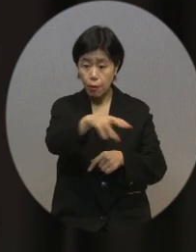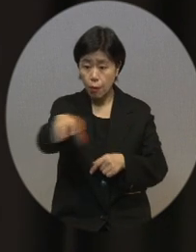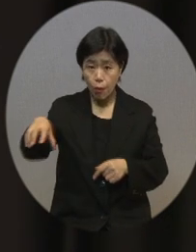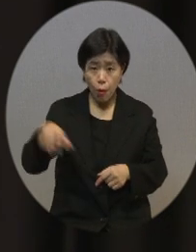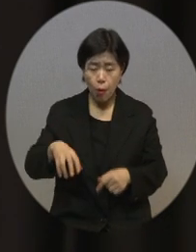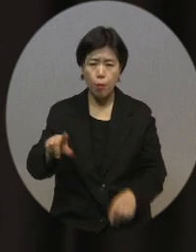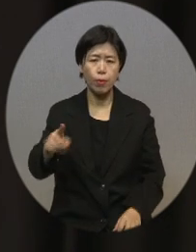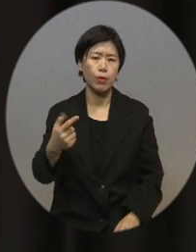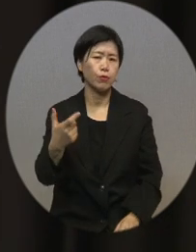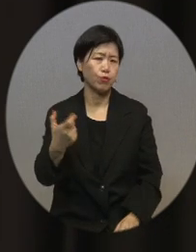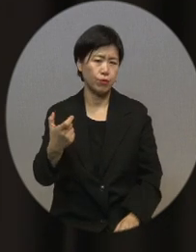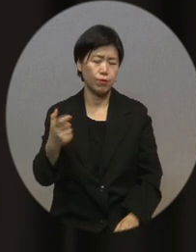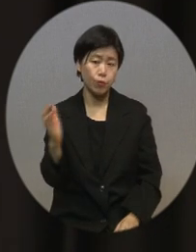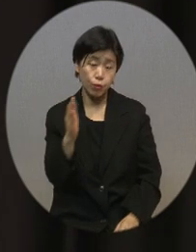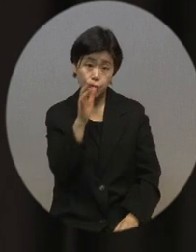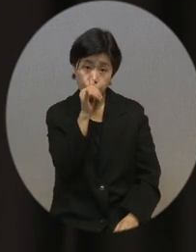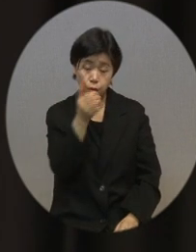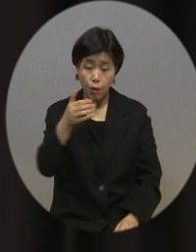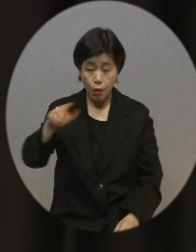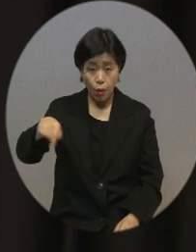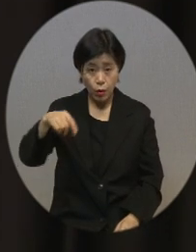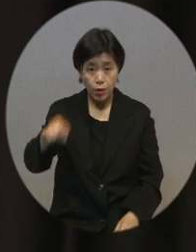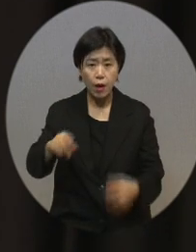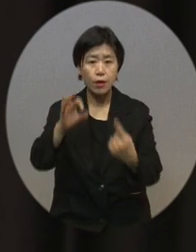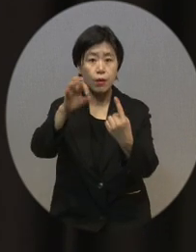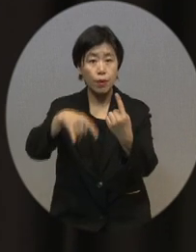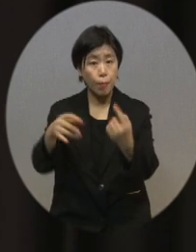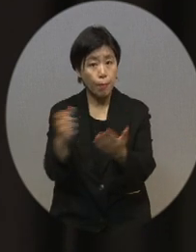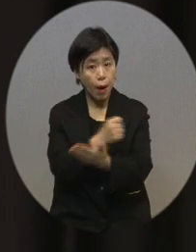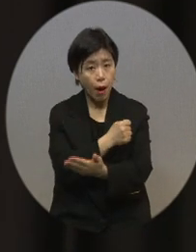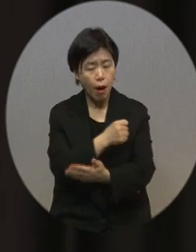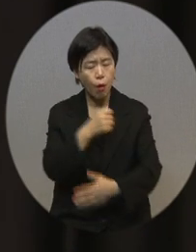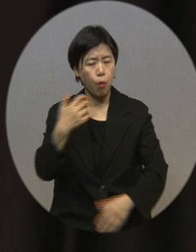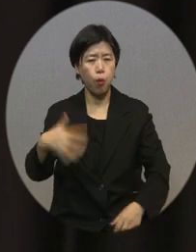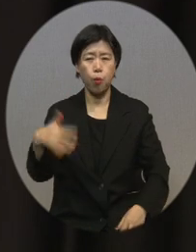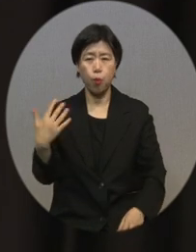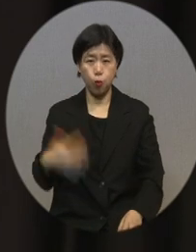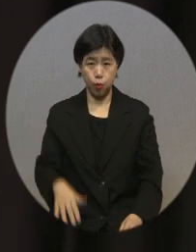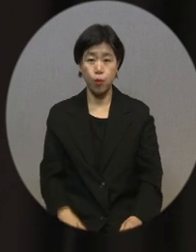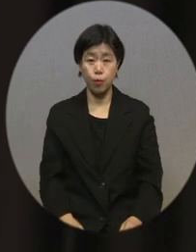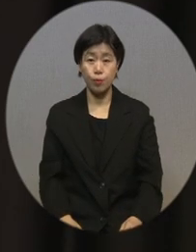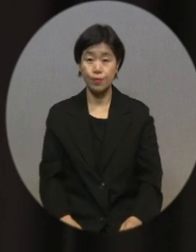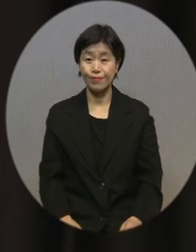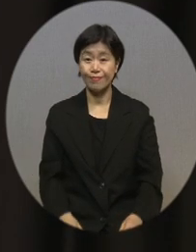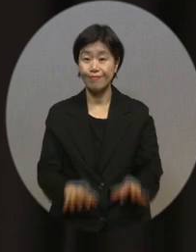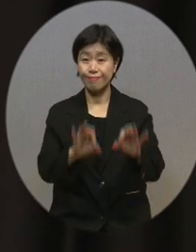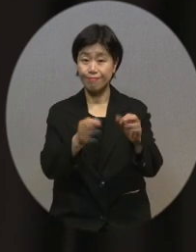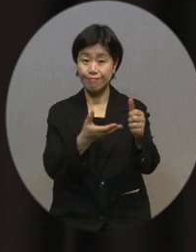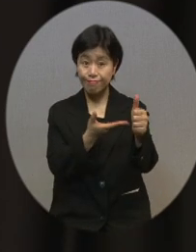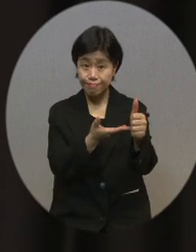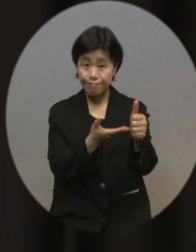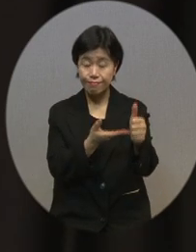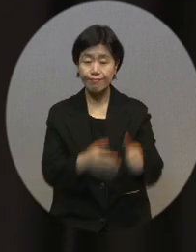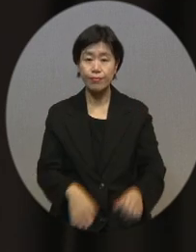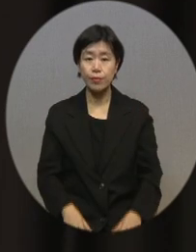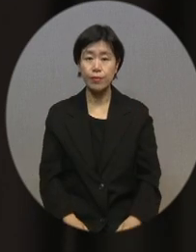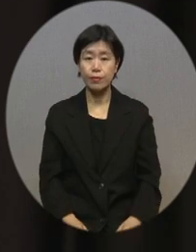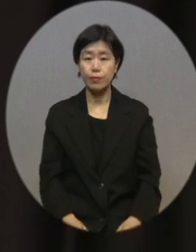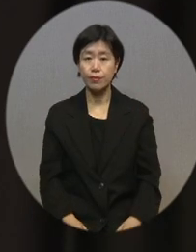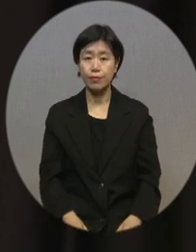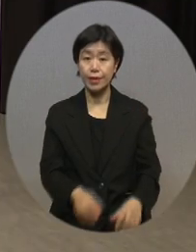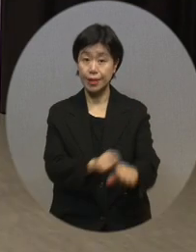1위를 했다. 대단한 겁니다. 특히 우리 김길성 청장께서는